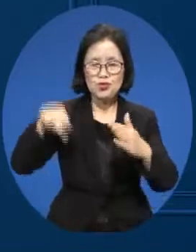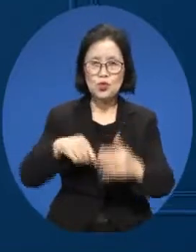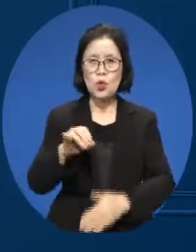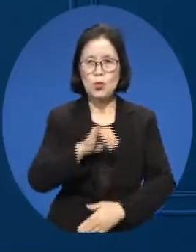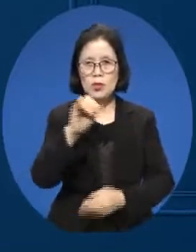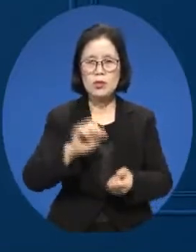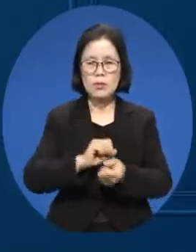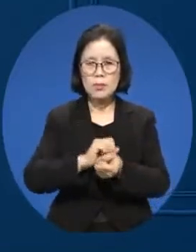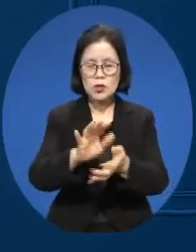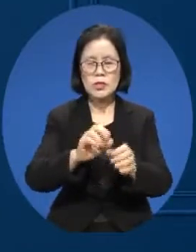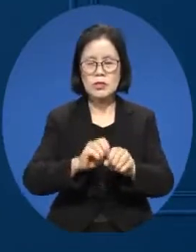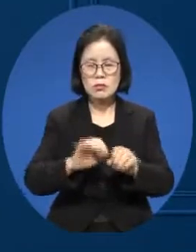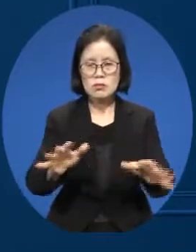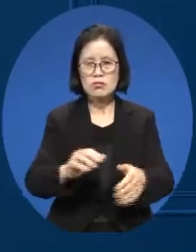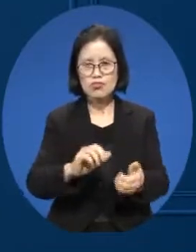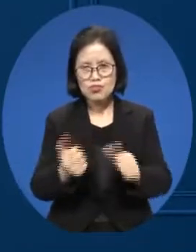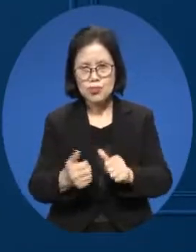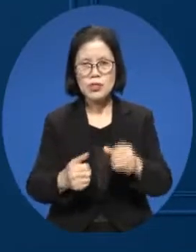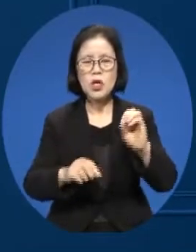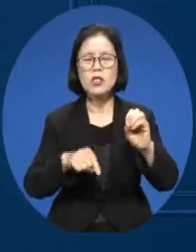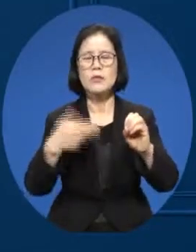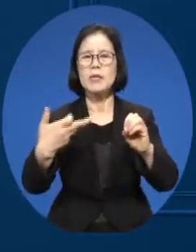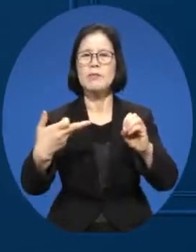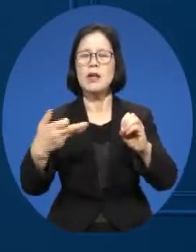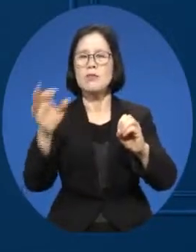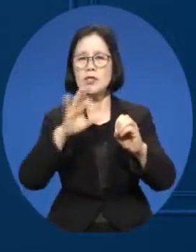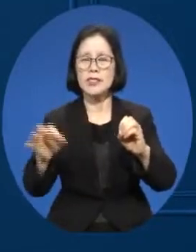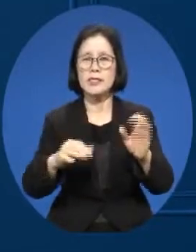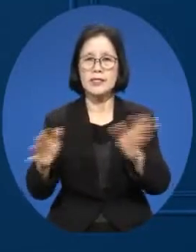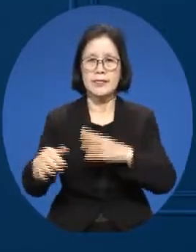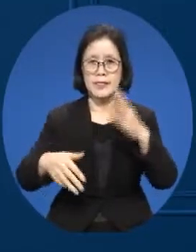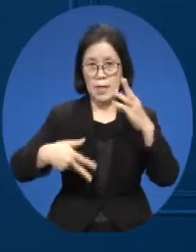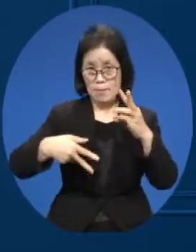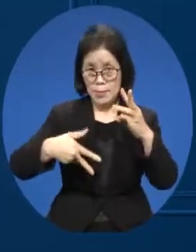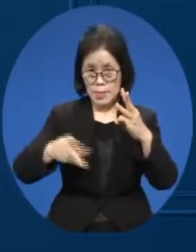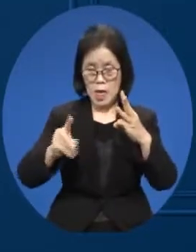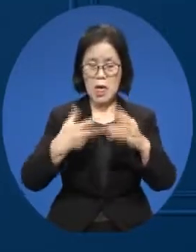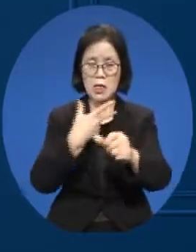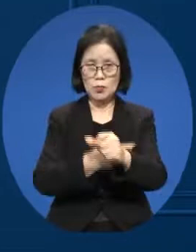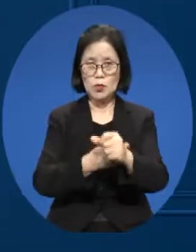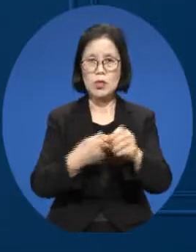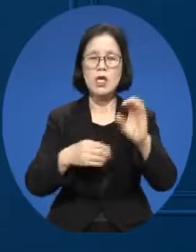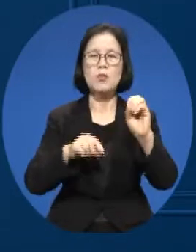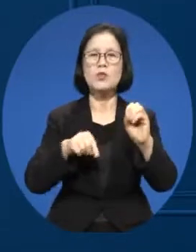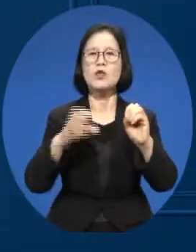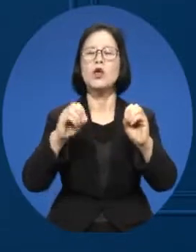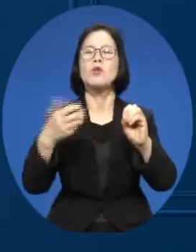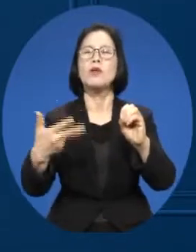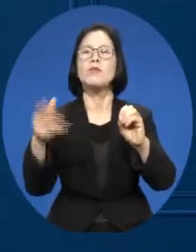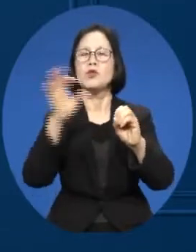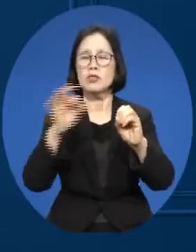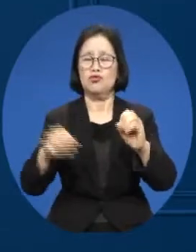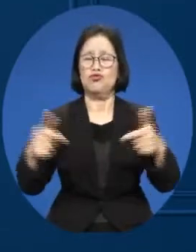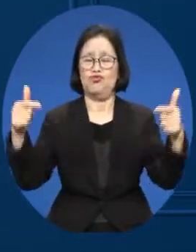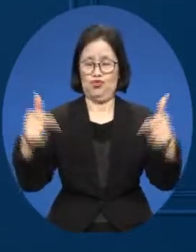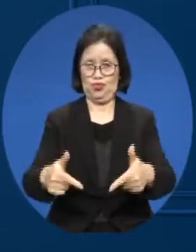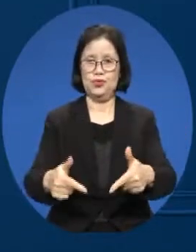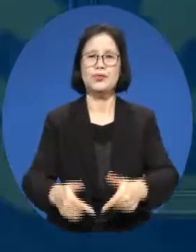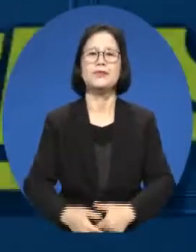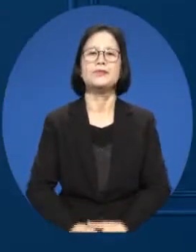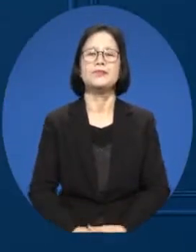오미크론 변이 치명률이 0.18%인데 3차 접종자의 경우 0.08%로 떨어지는 것으로